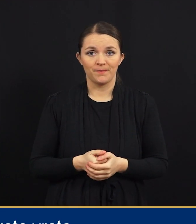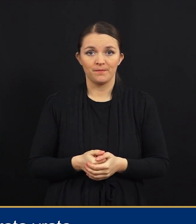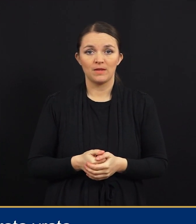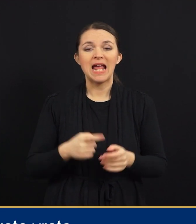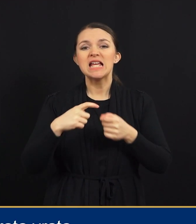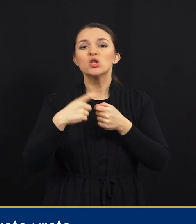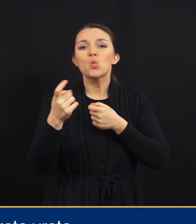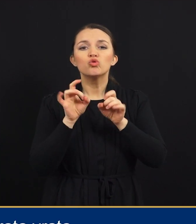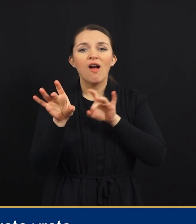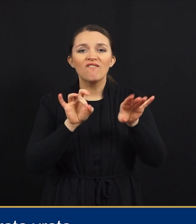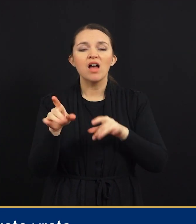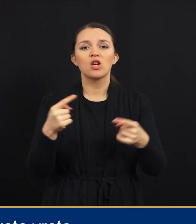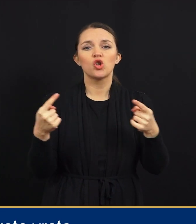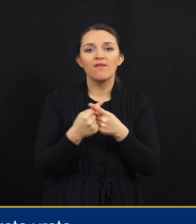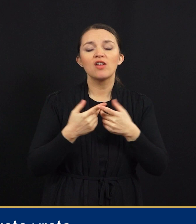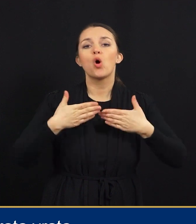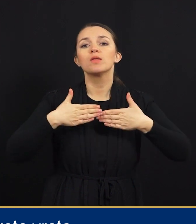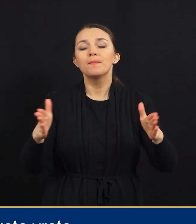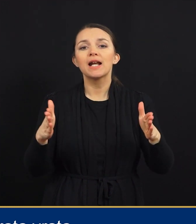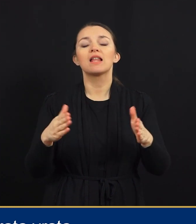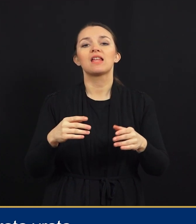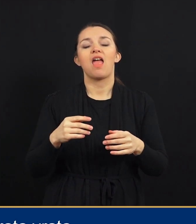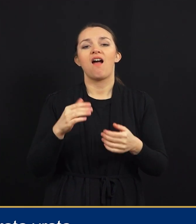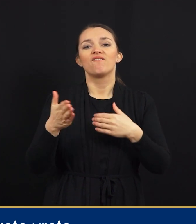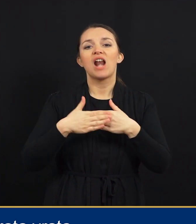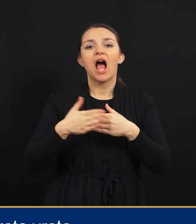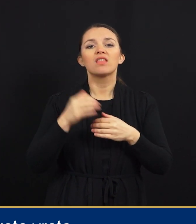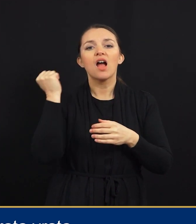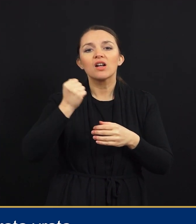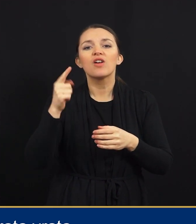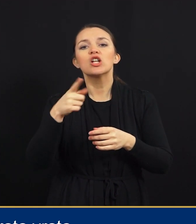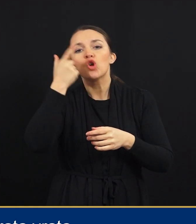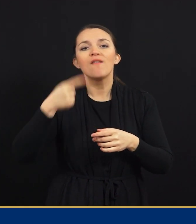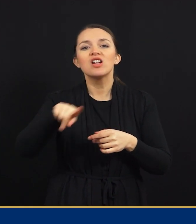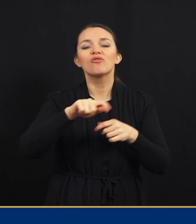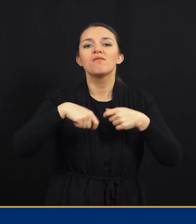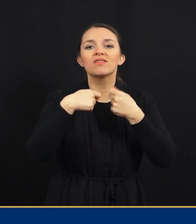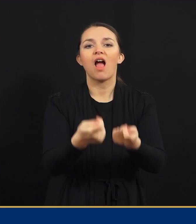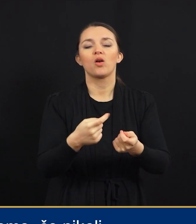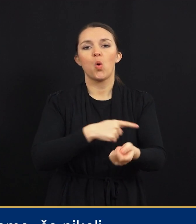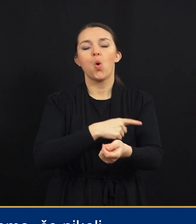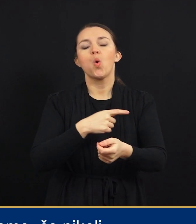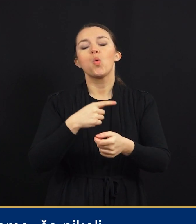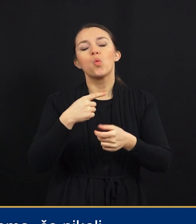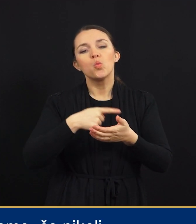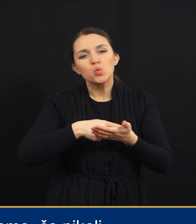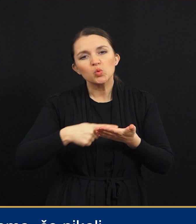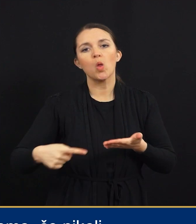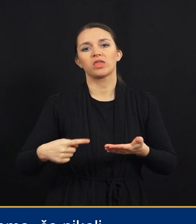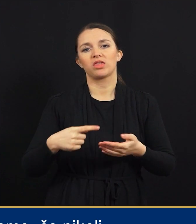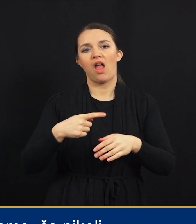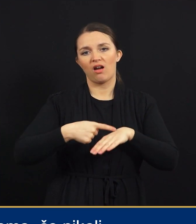Izključevanje in sovraštvo odpirata vrata krvnikom, ki človeštvu zadajo usodne rane. Usodne rane, ki se jim